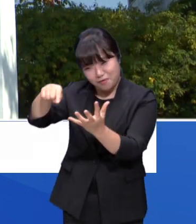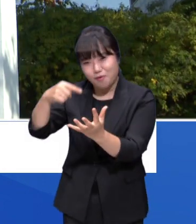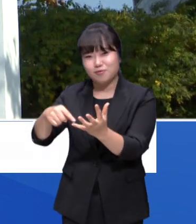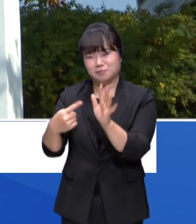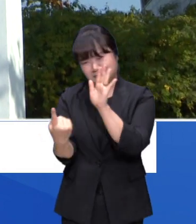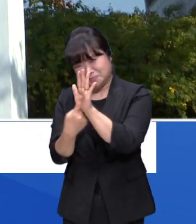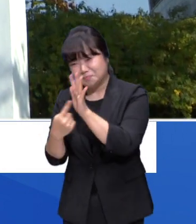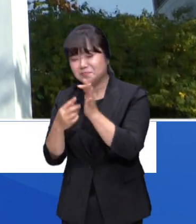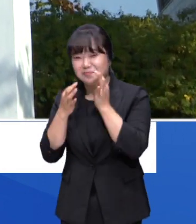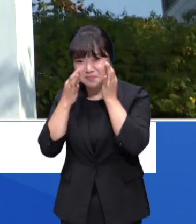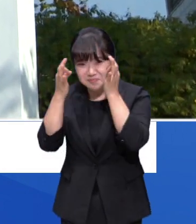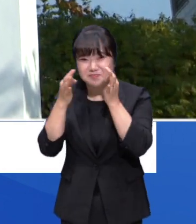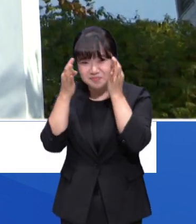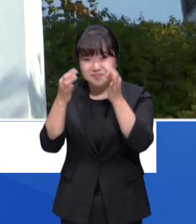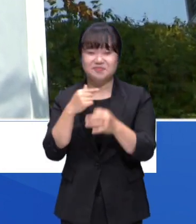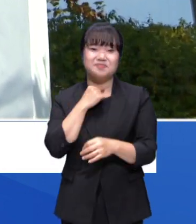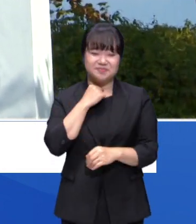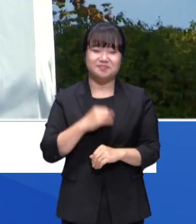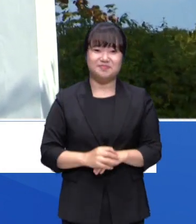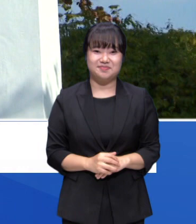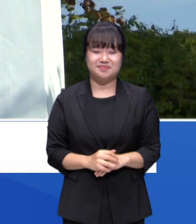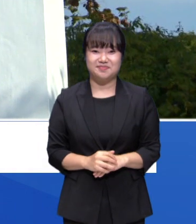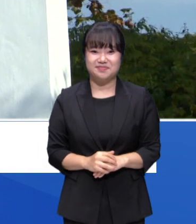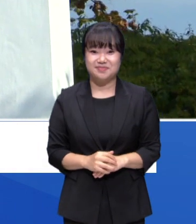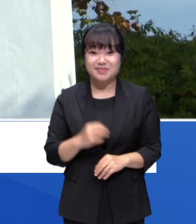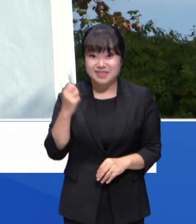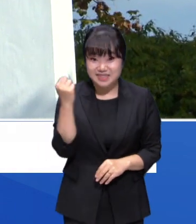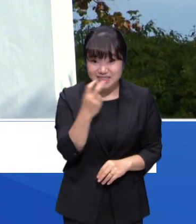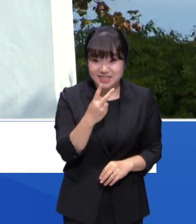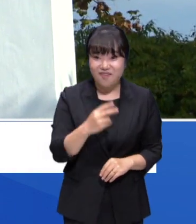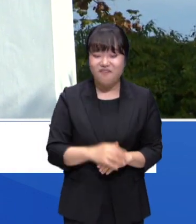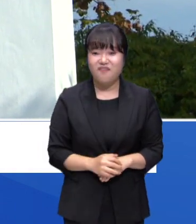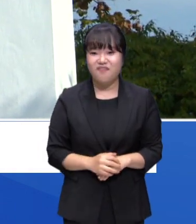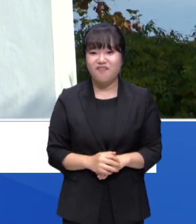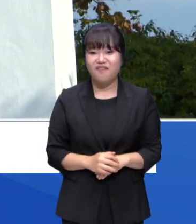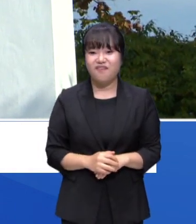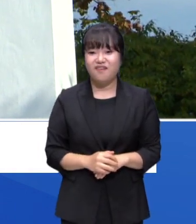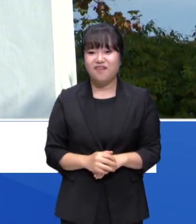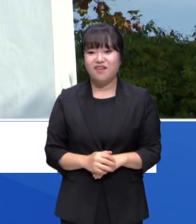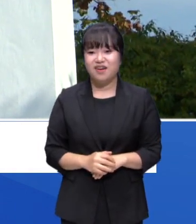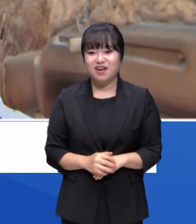좋겠습니다. 네. 그 아까 말씀드린